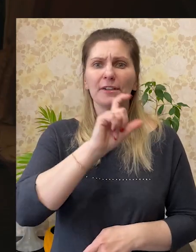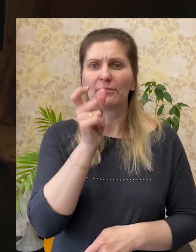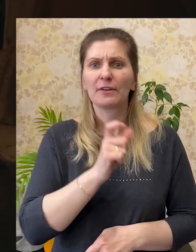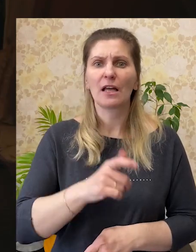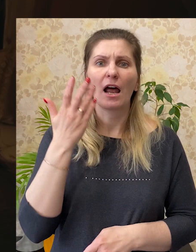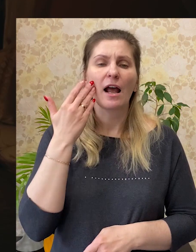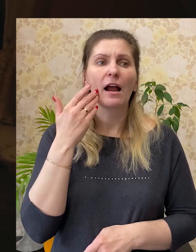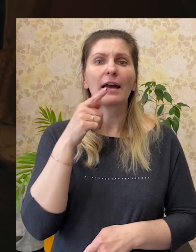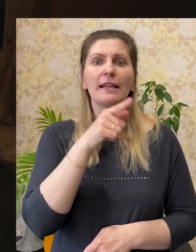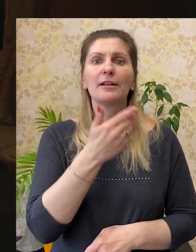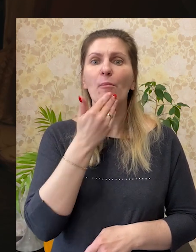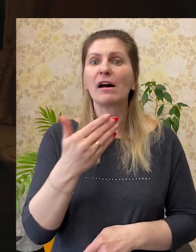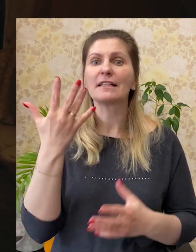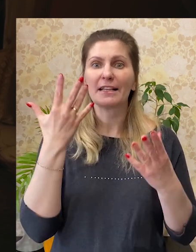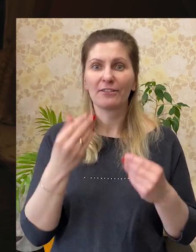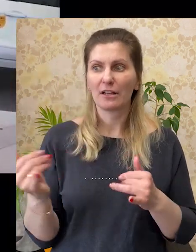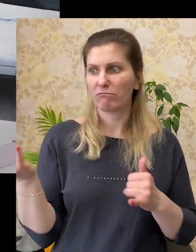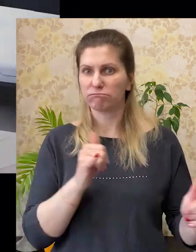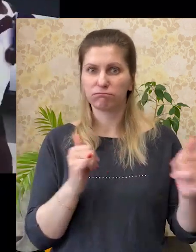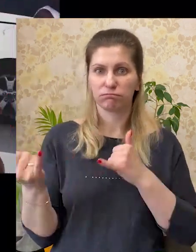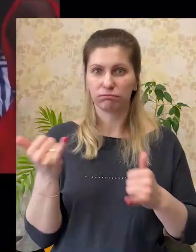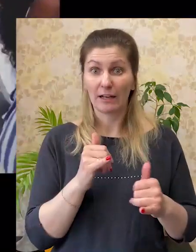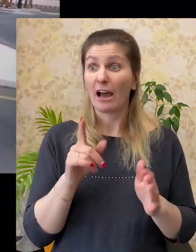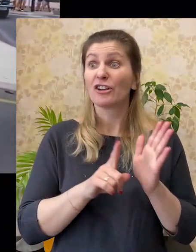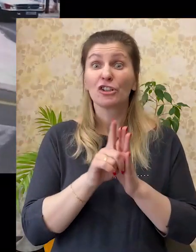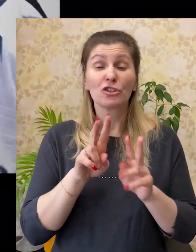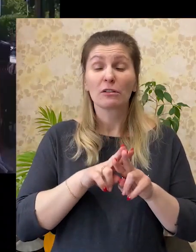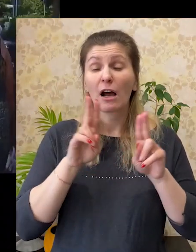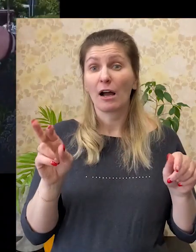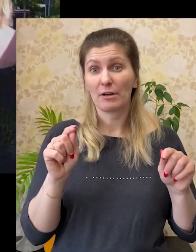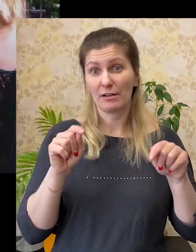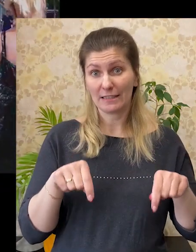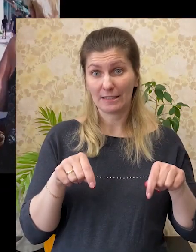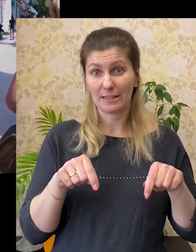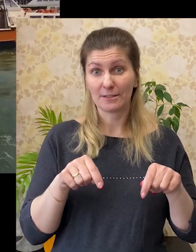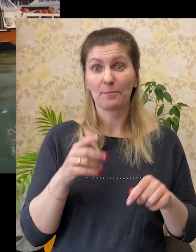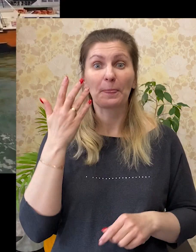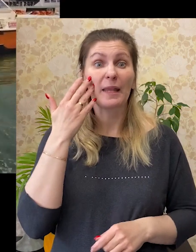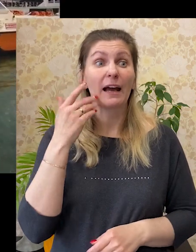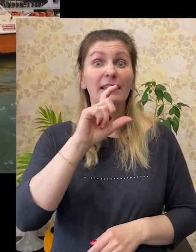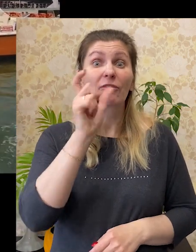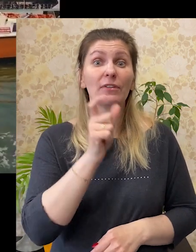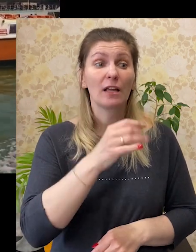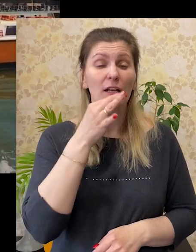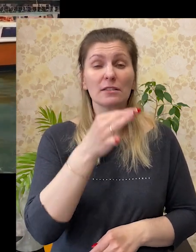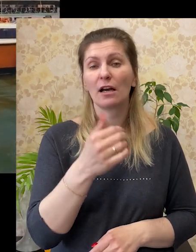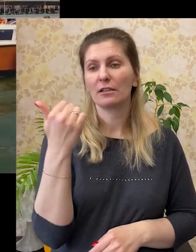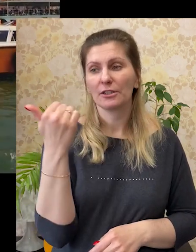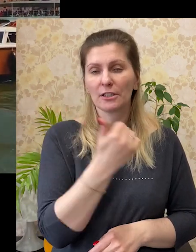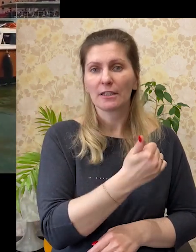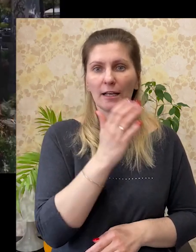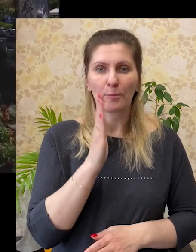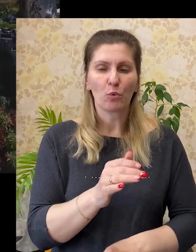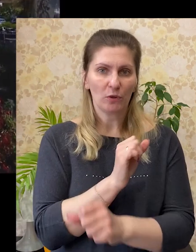когда они до последнего дня ходили к друг другу в гости. Начиналось все точно так же. Когда в Италии объявили нерабочие,